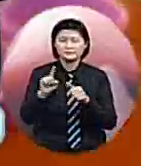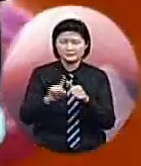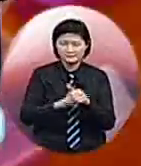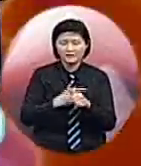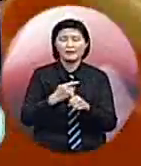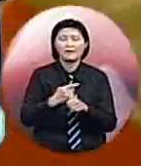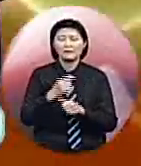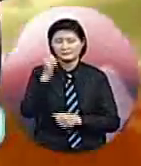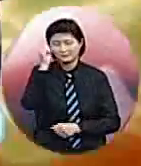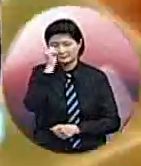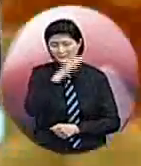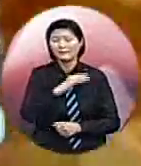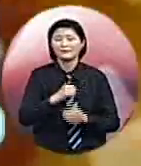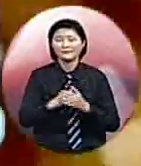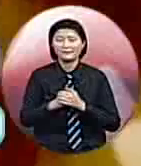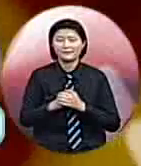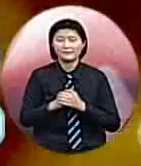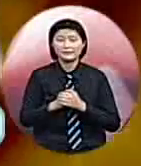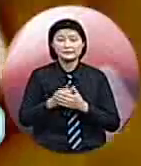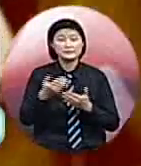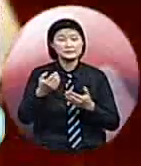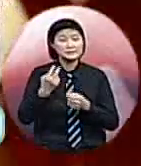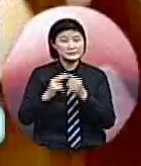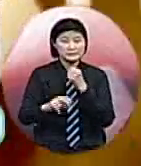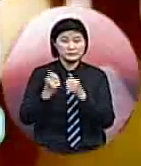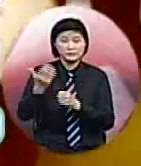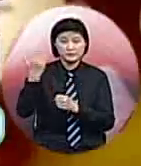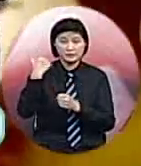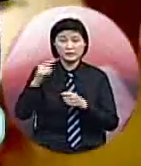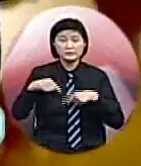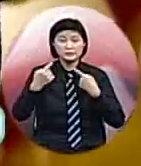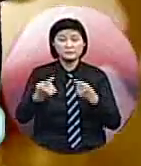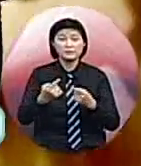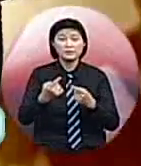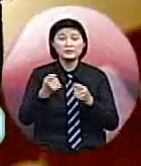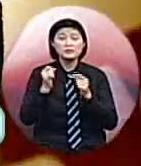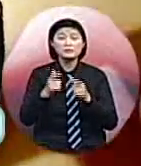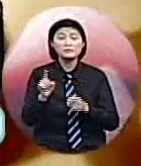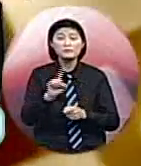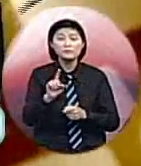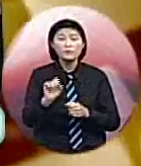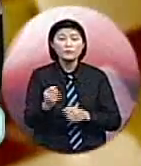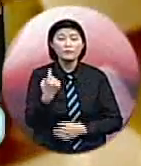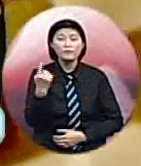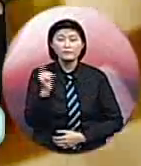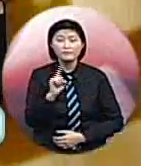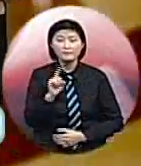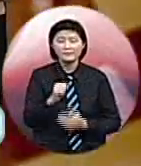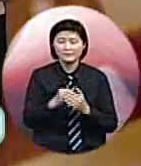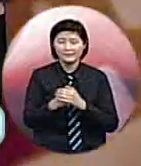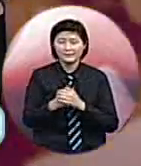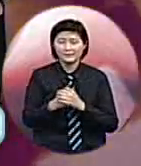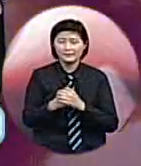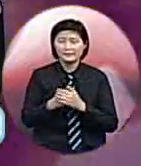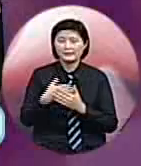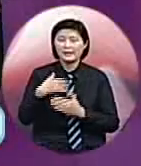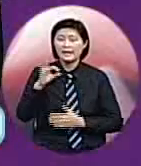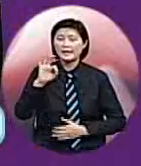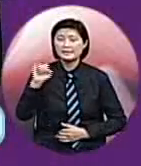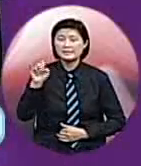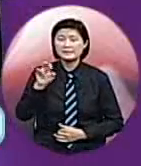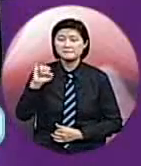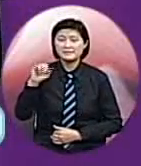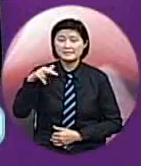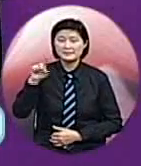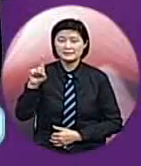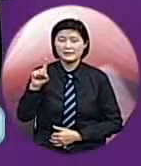배우지도 않았는데요. 그러니까요. 그때 출연하게 된 계기라도 있으셨어요? 아, 그때 주변에 권유나 네, 네. 네. 이미자 선생님